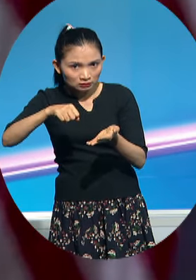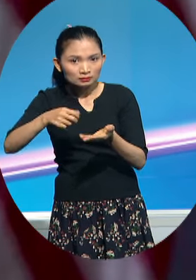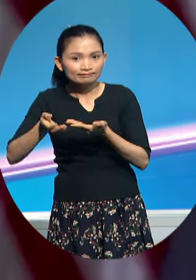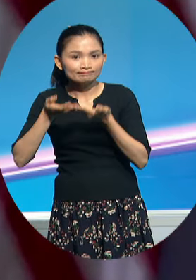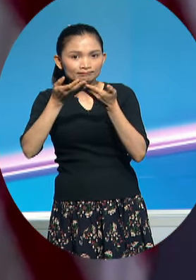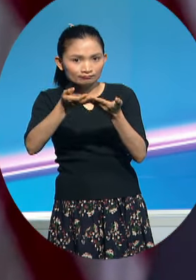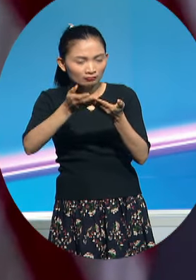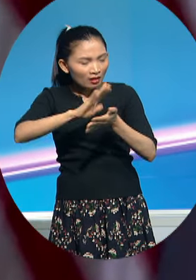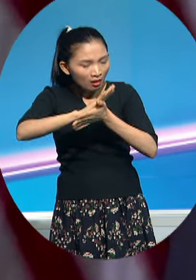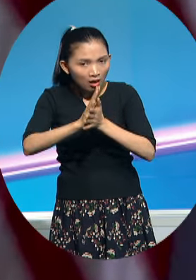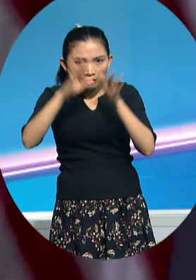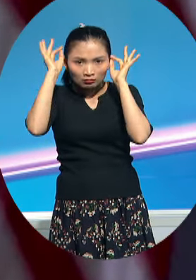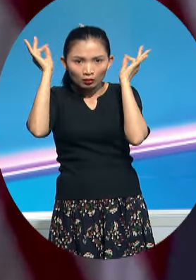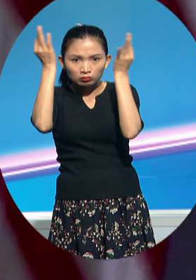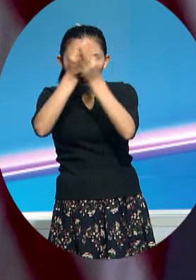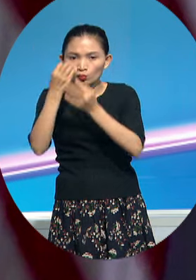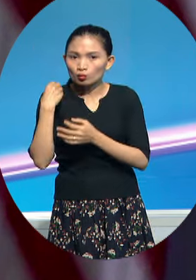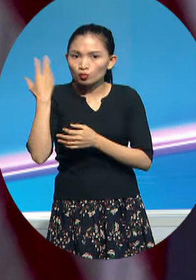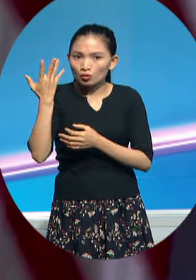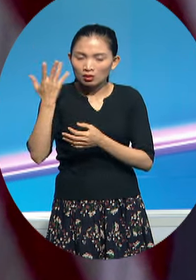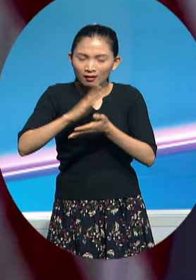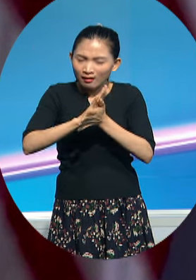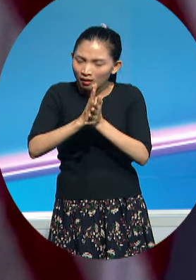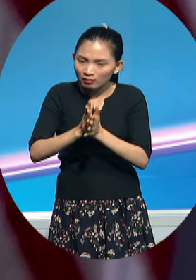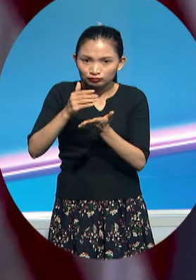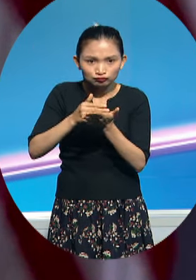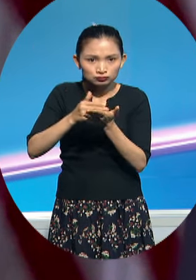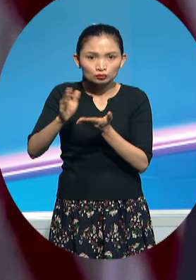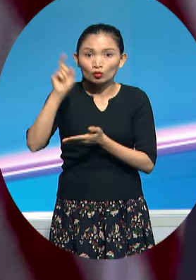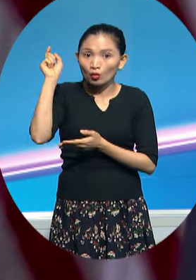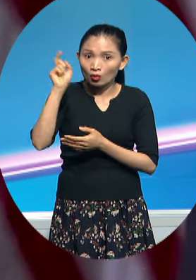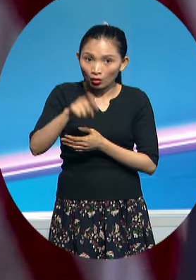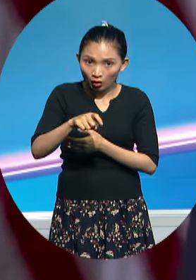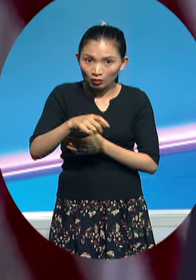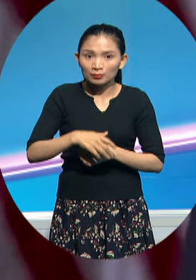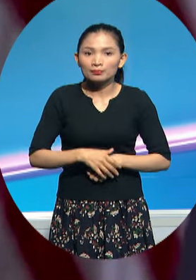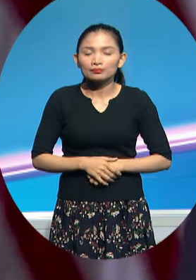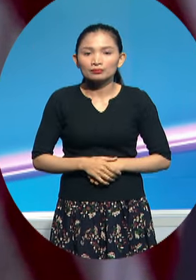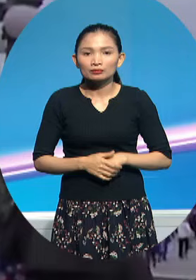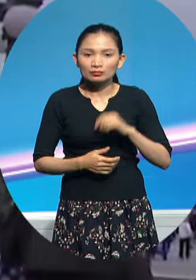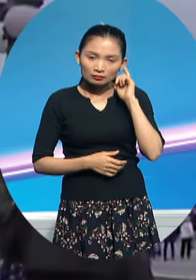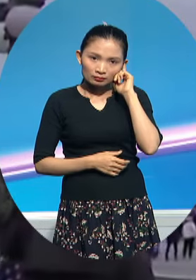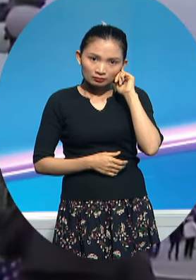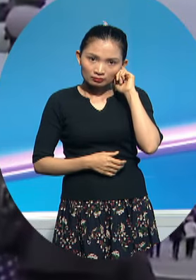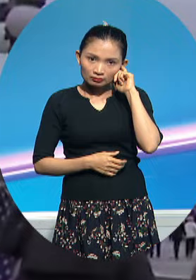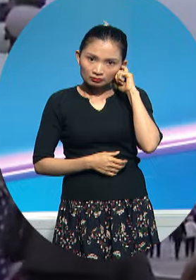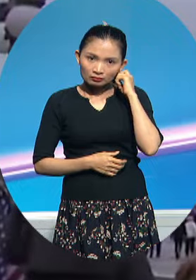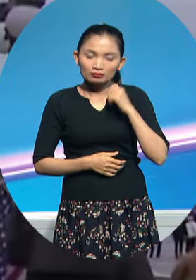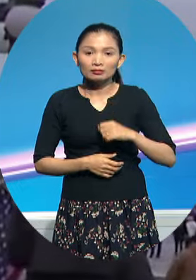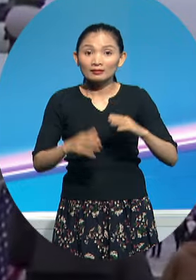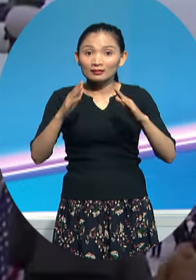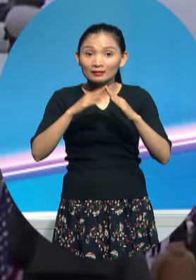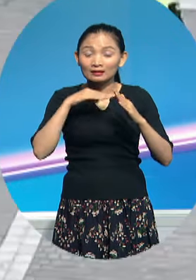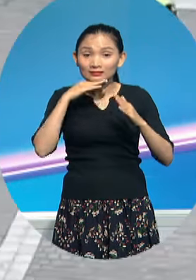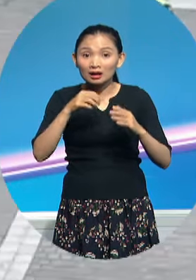phải được hưởng quyền miễn trừ tuyệt đối trong khi đó nhà trắng và chiến dịch tái tranh cử của tổng thống đương nhiệm Joe biden từ chối bình luận về vụ